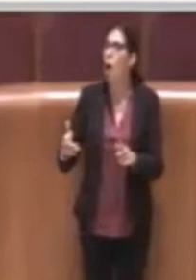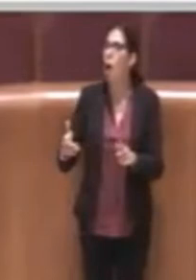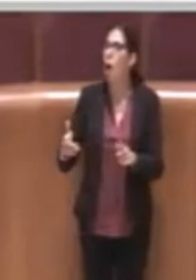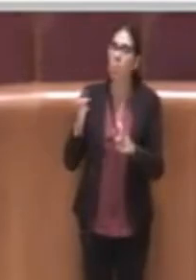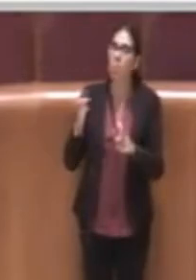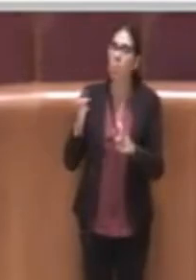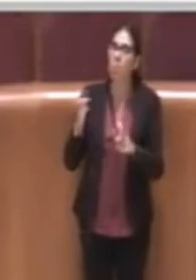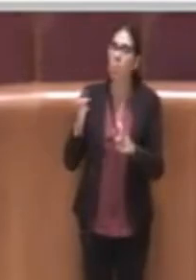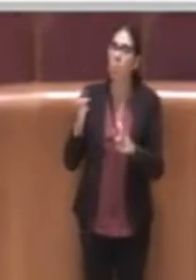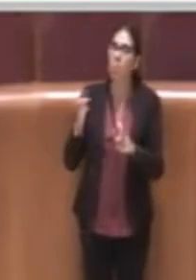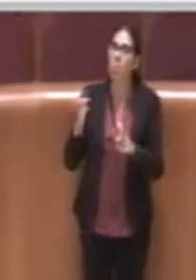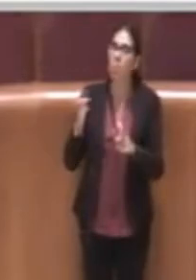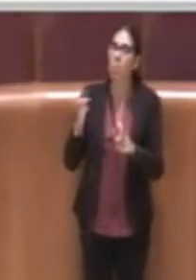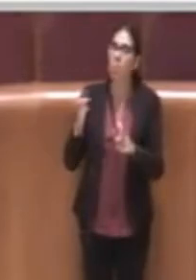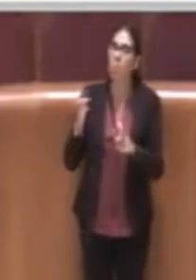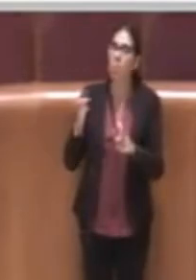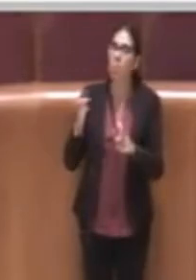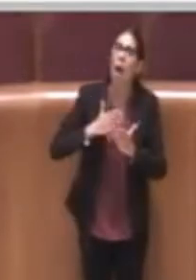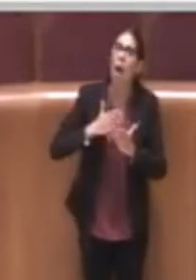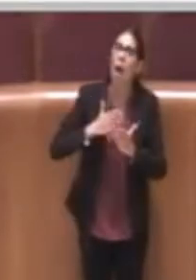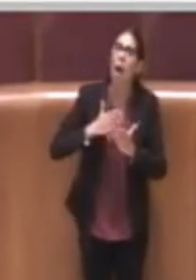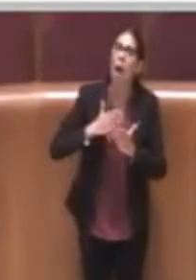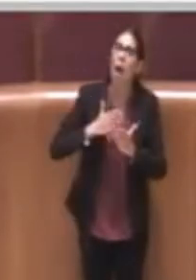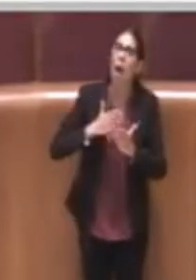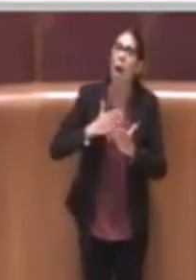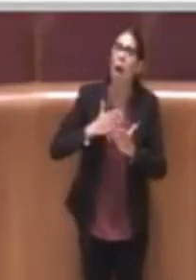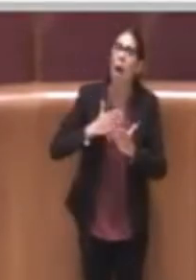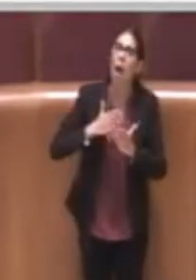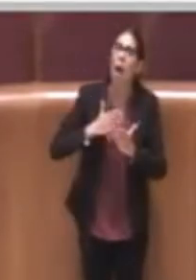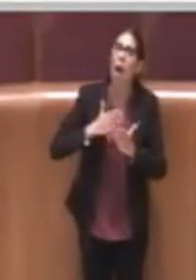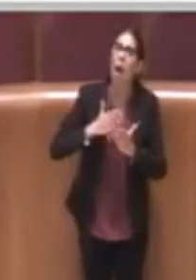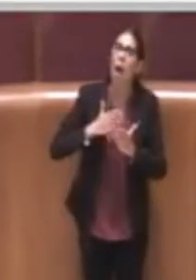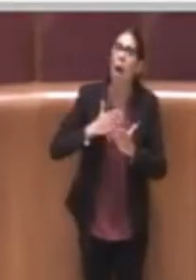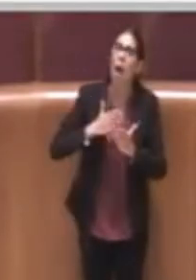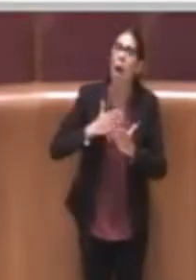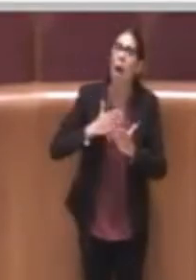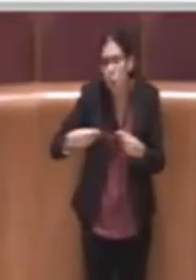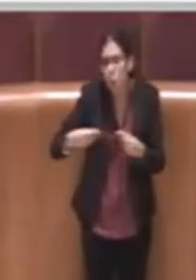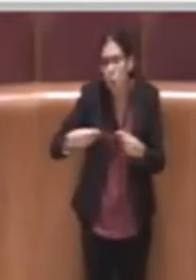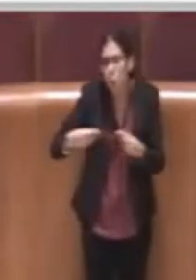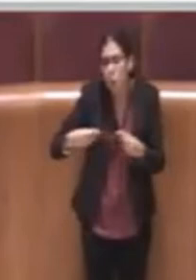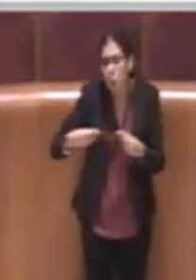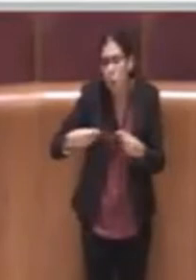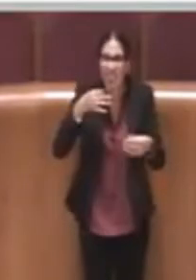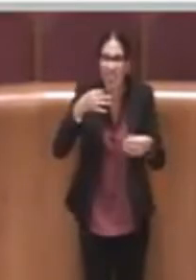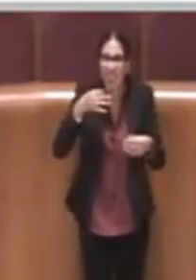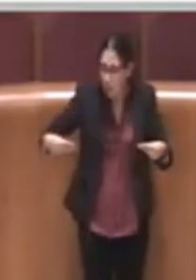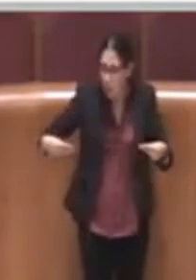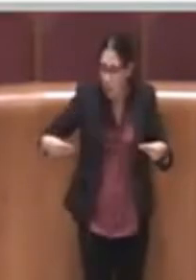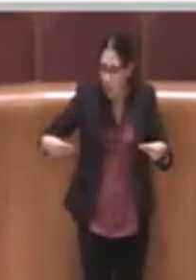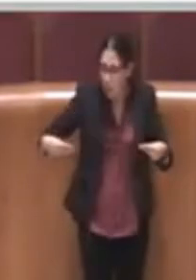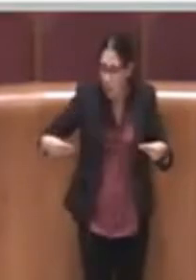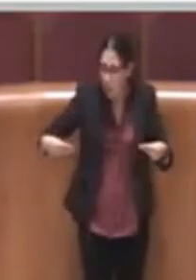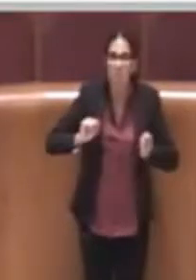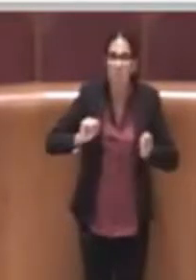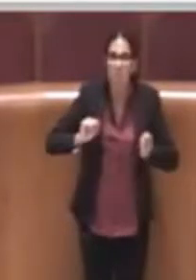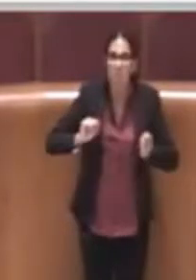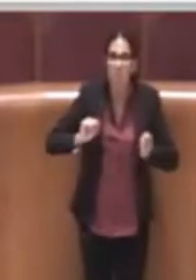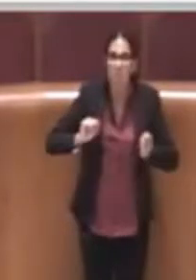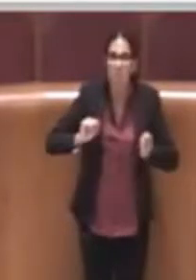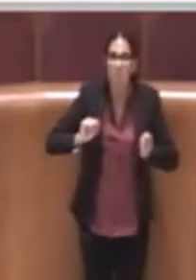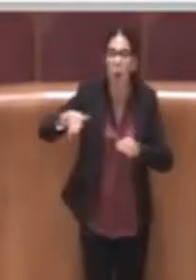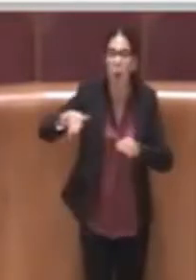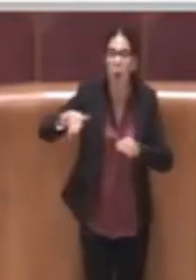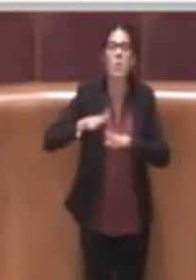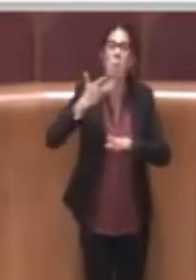prossimi decenni. Lo strumento è uno strumento che la politica può orientare in base alla sua nuova visione